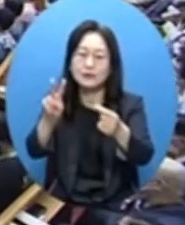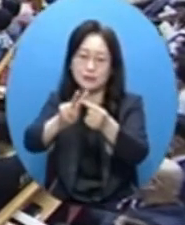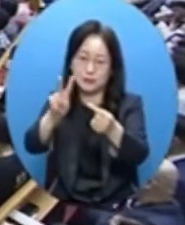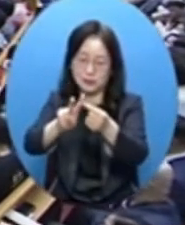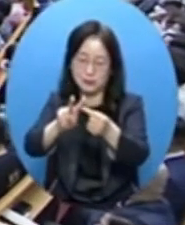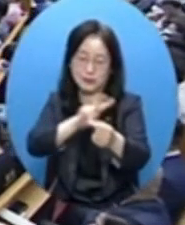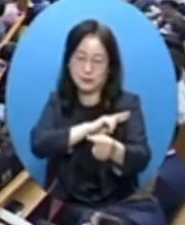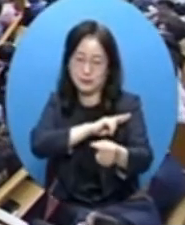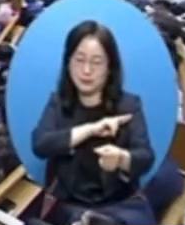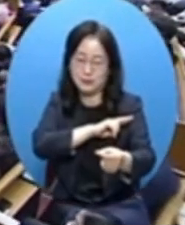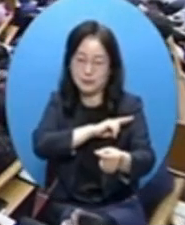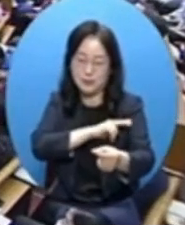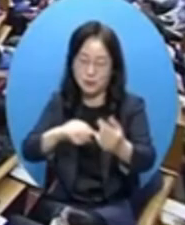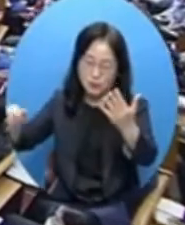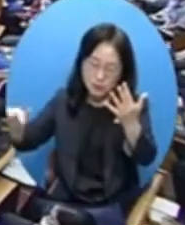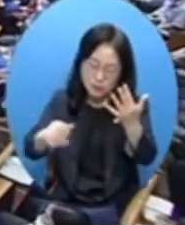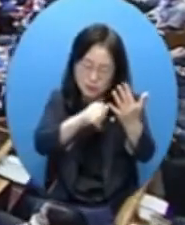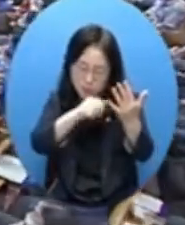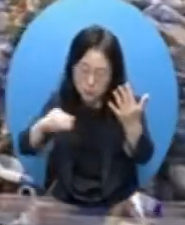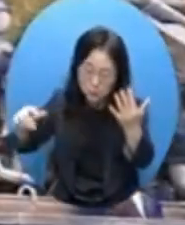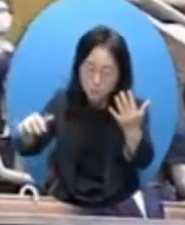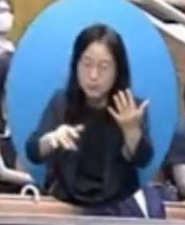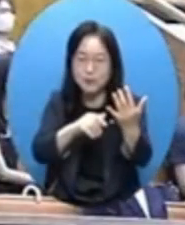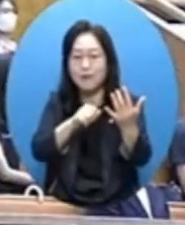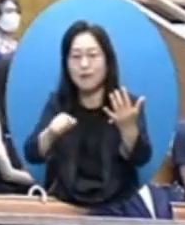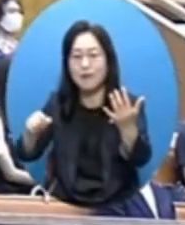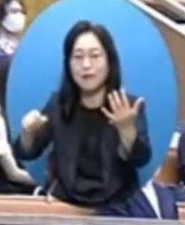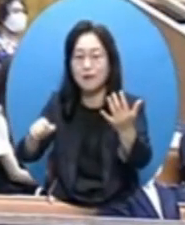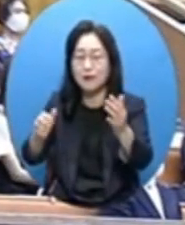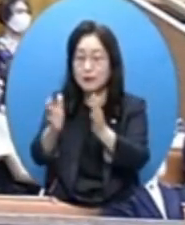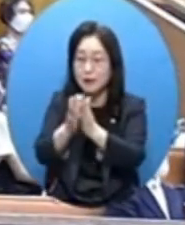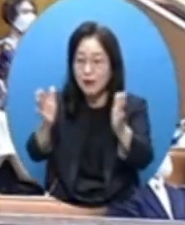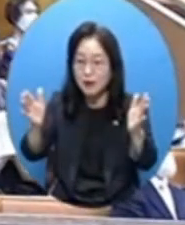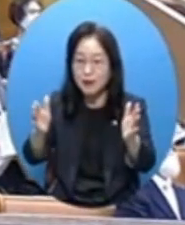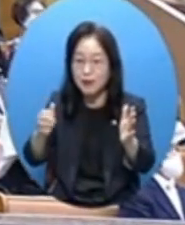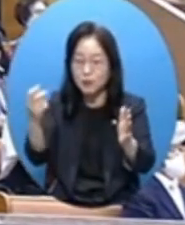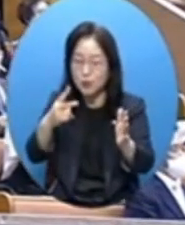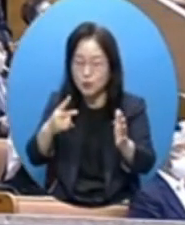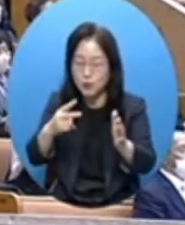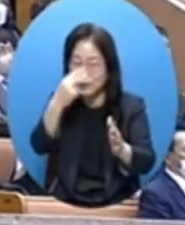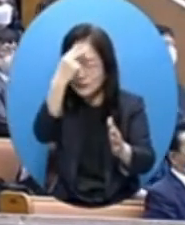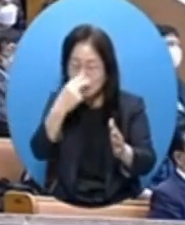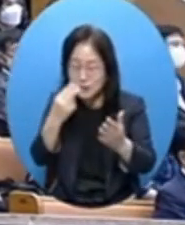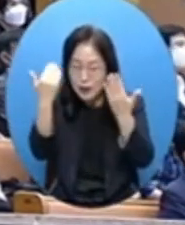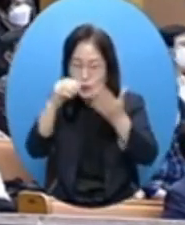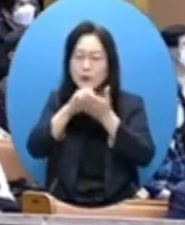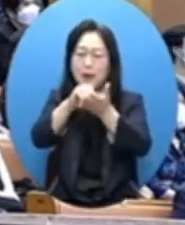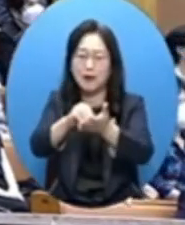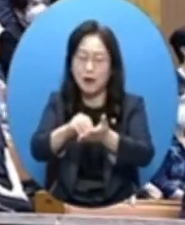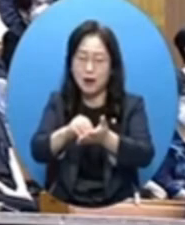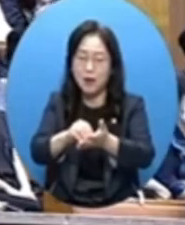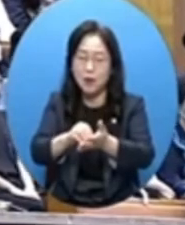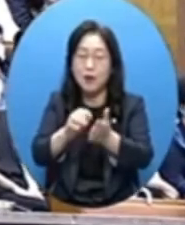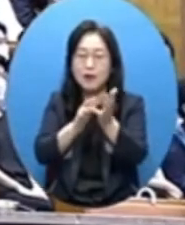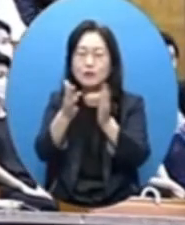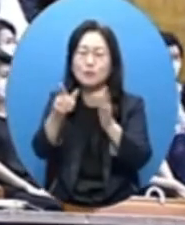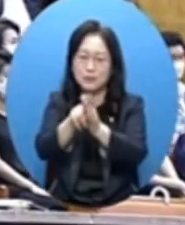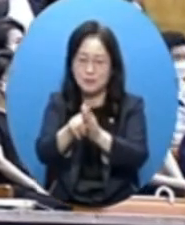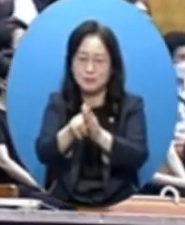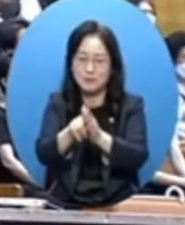연주활동을 하게 됐습니다 시각장애인이었기 때문에 한빛맹학교에 진학을 하는데 미션스쿨입니다 본인 불교지만